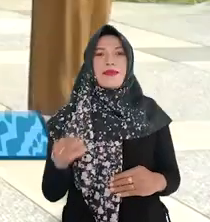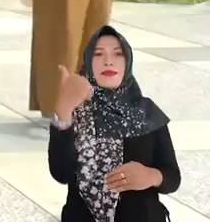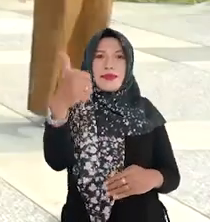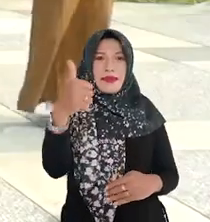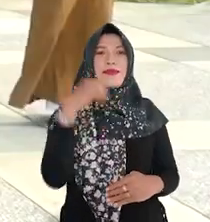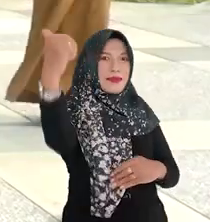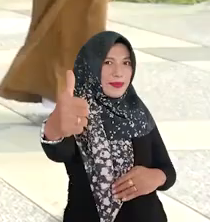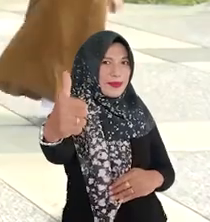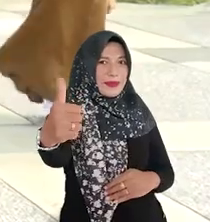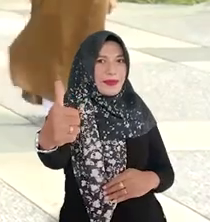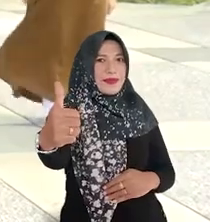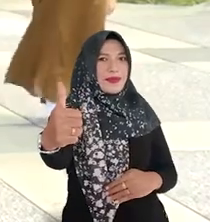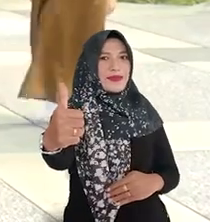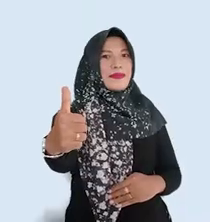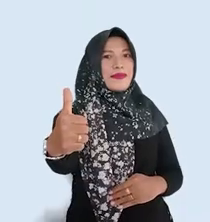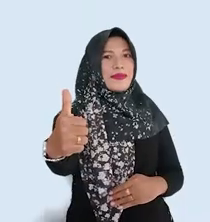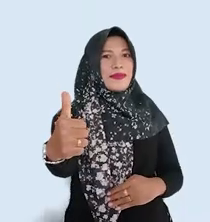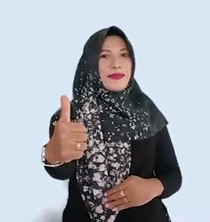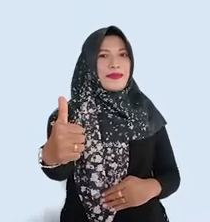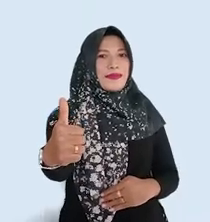RSUD zona Bere